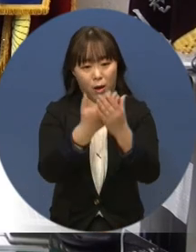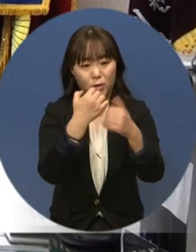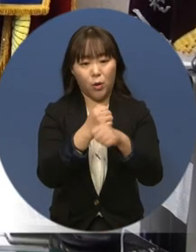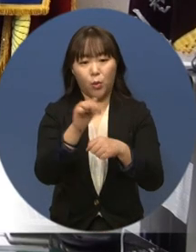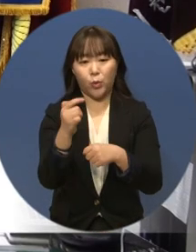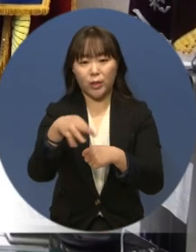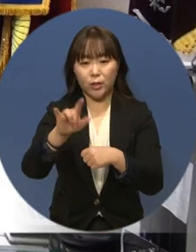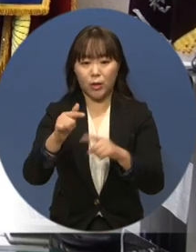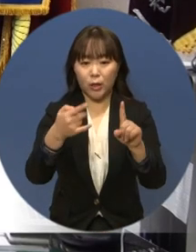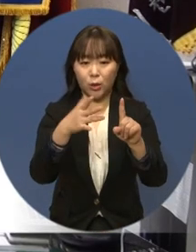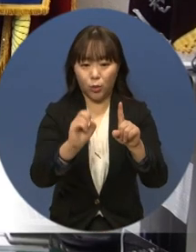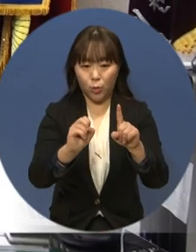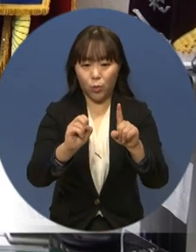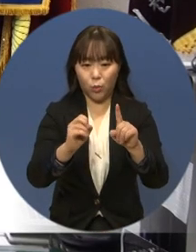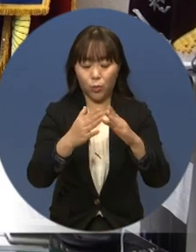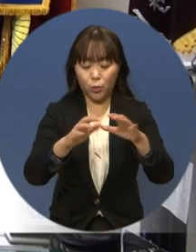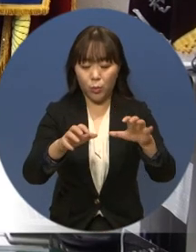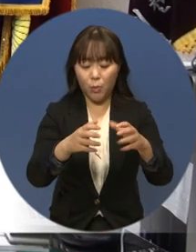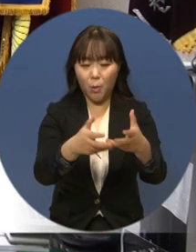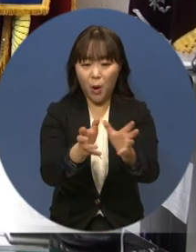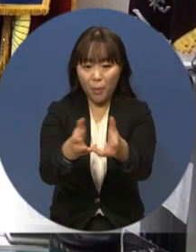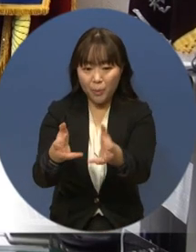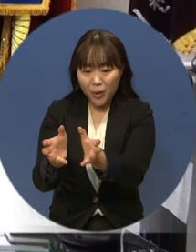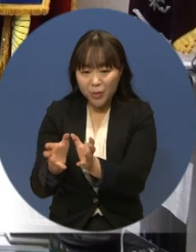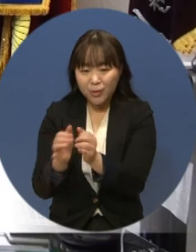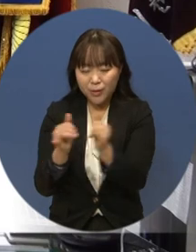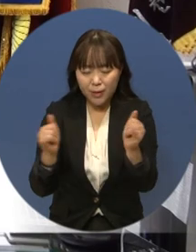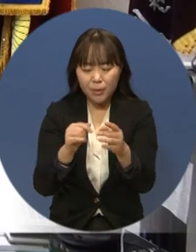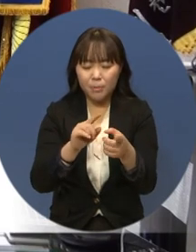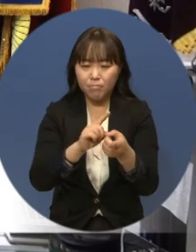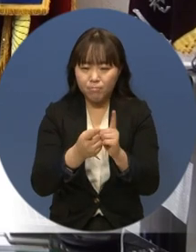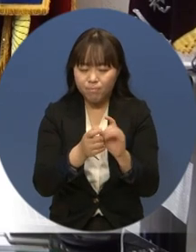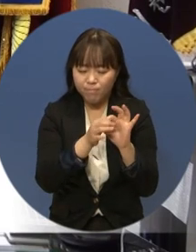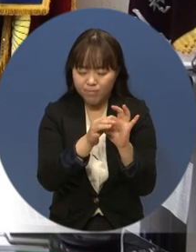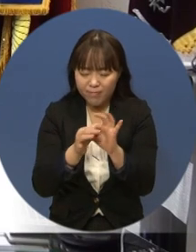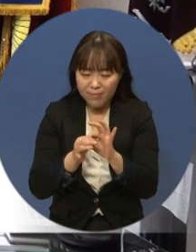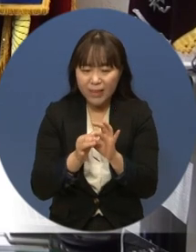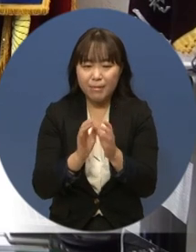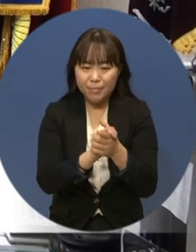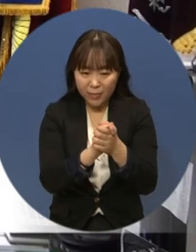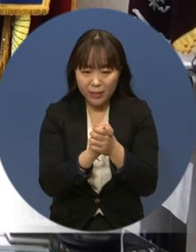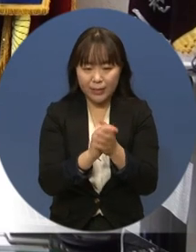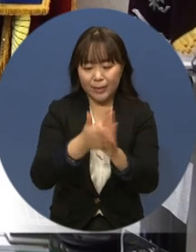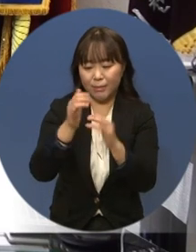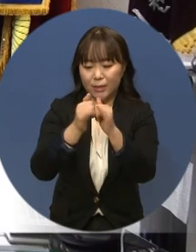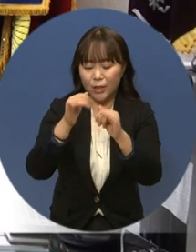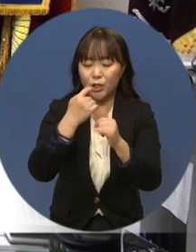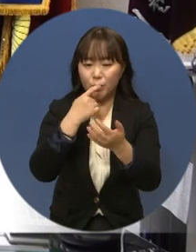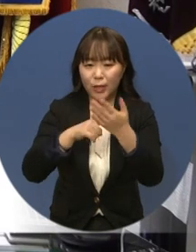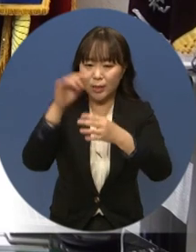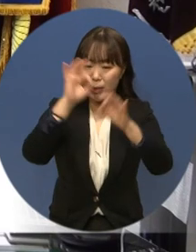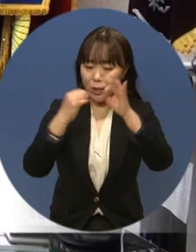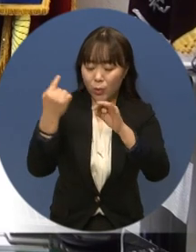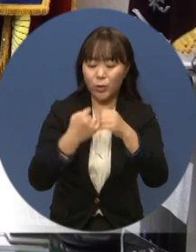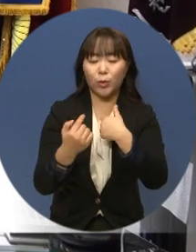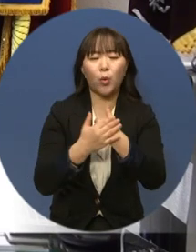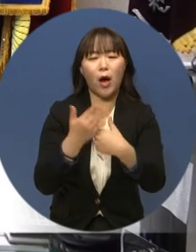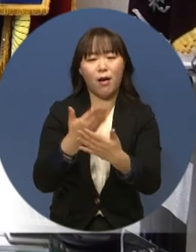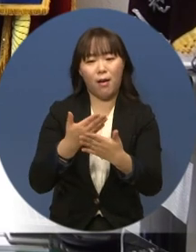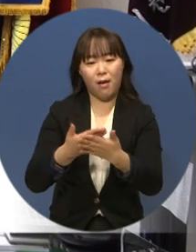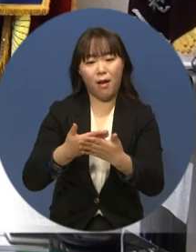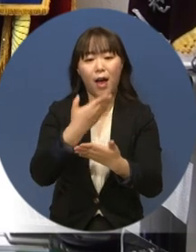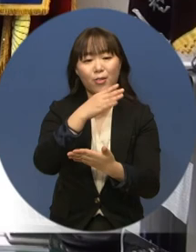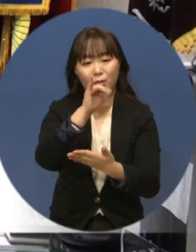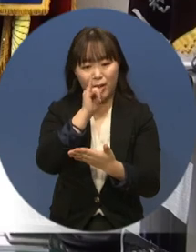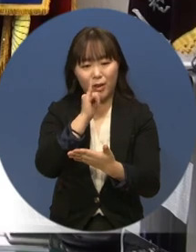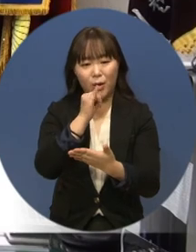그 통장님들과 유기적인 협력을 통해 시민들이 쉽게 찾아와 도움을 요청할 수